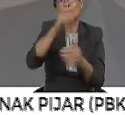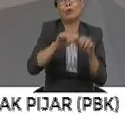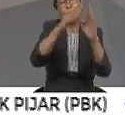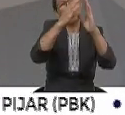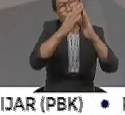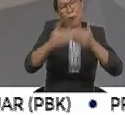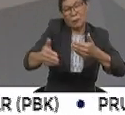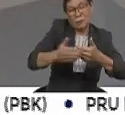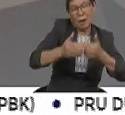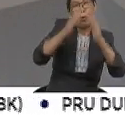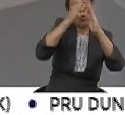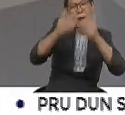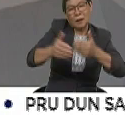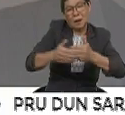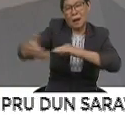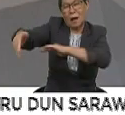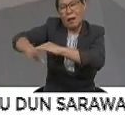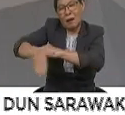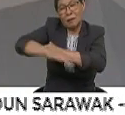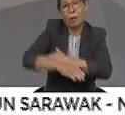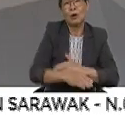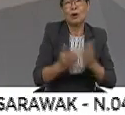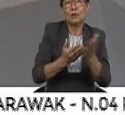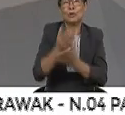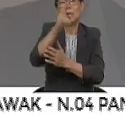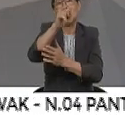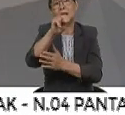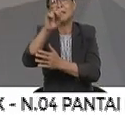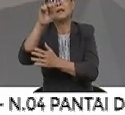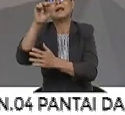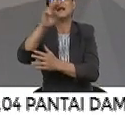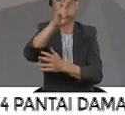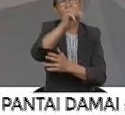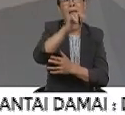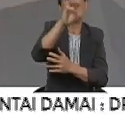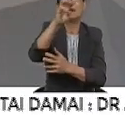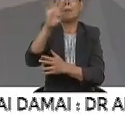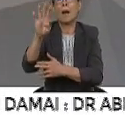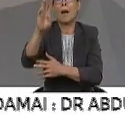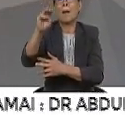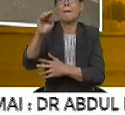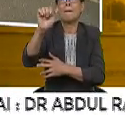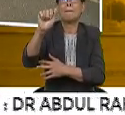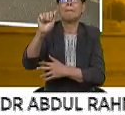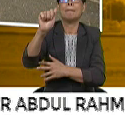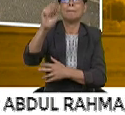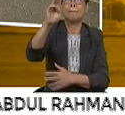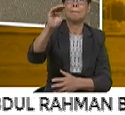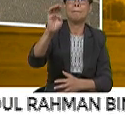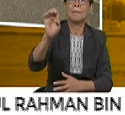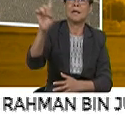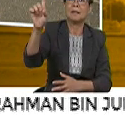kawasan pesisir pesisir baik kita terus ke n64 Bali bersama dengan medellin dengan laporan beliau di sana terus